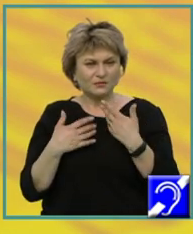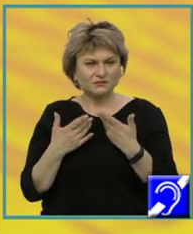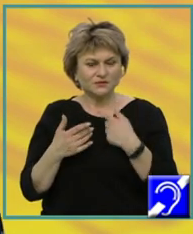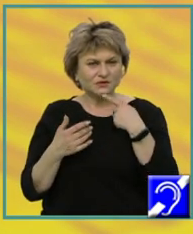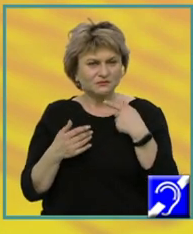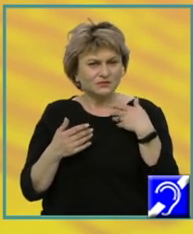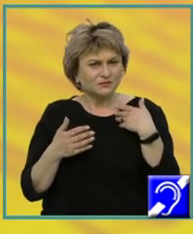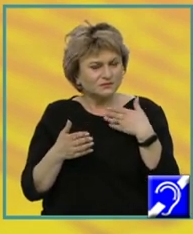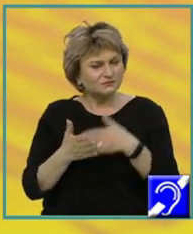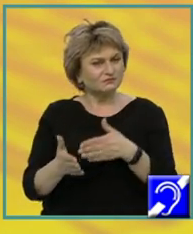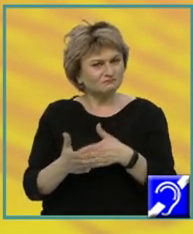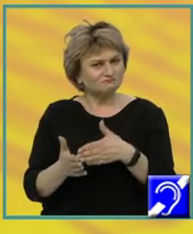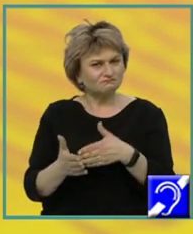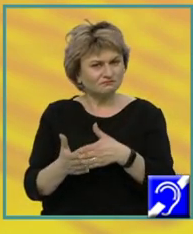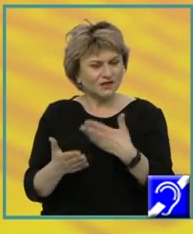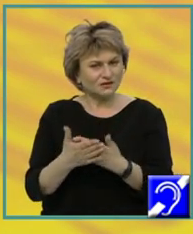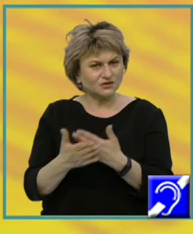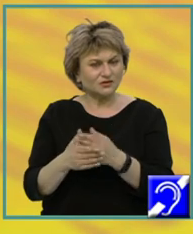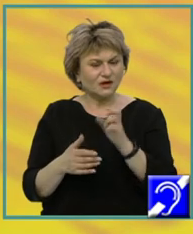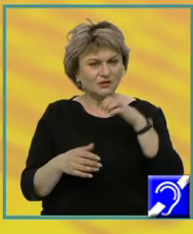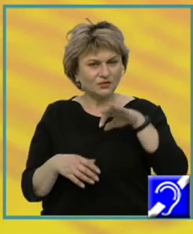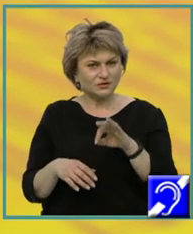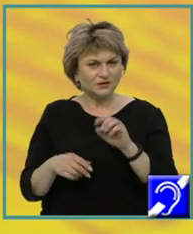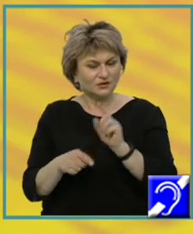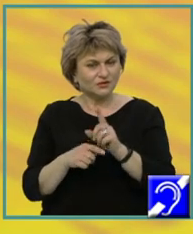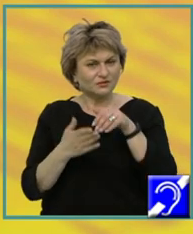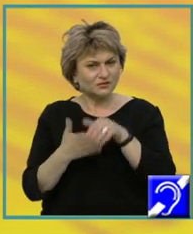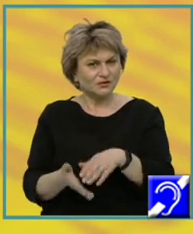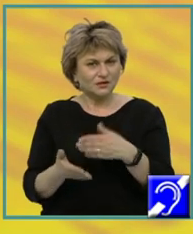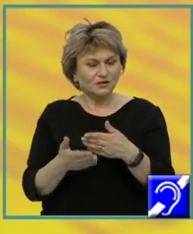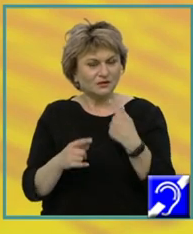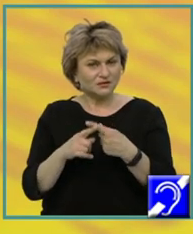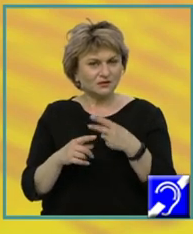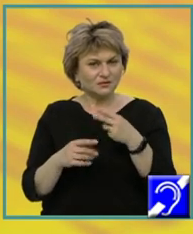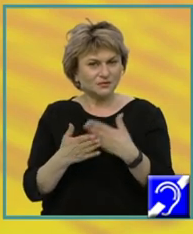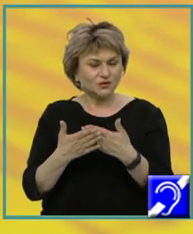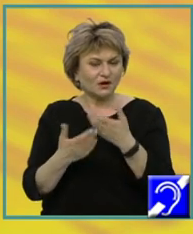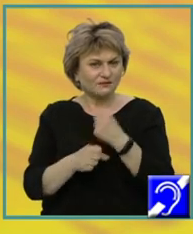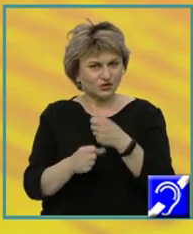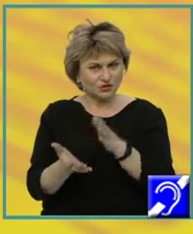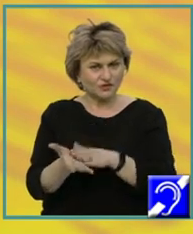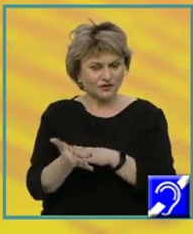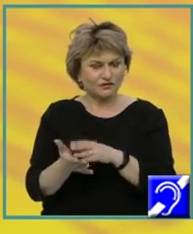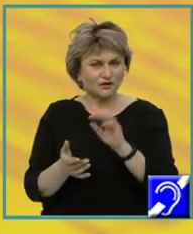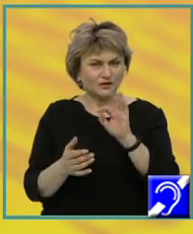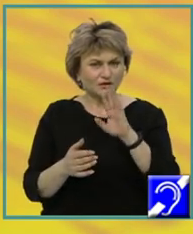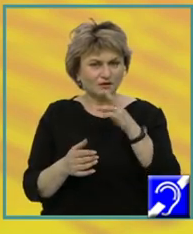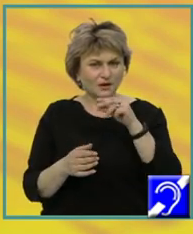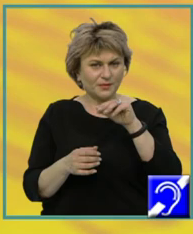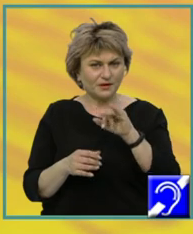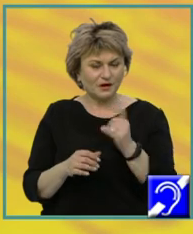insistat pe această pe acest ultim enunț adică tot trecutul exact pentru a demonstra terapia